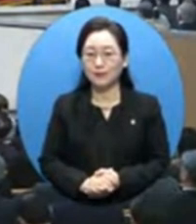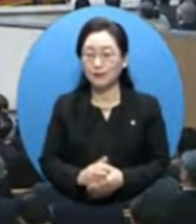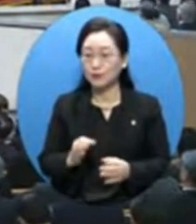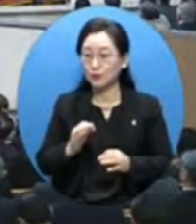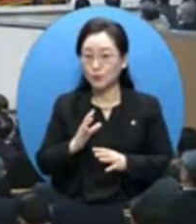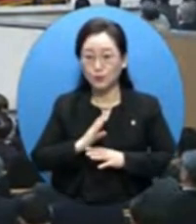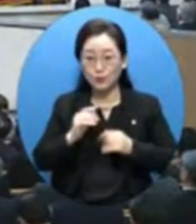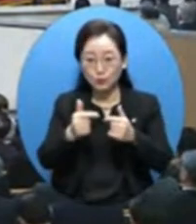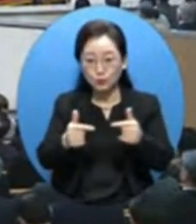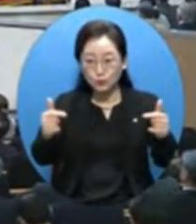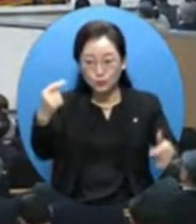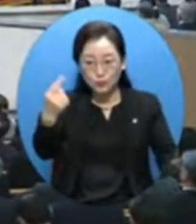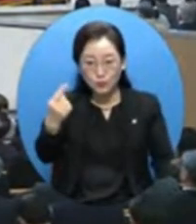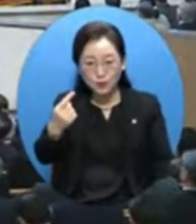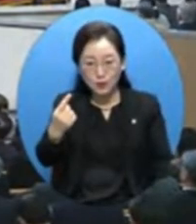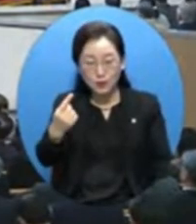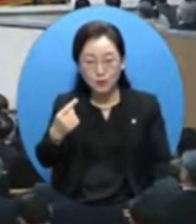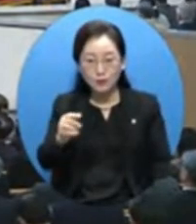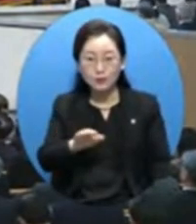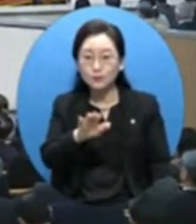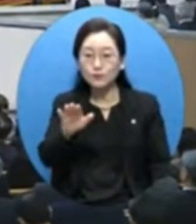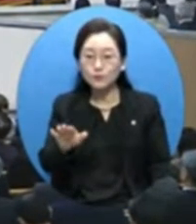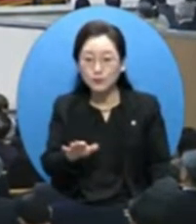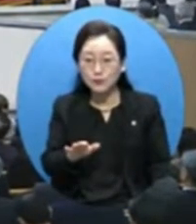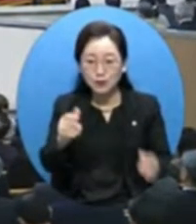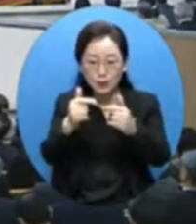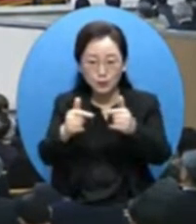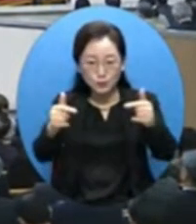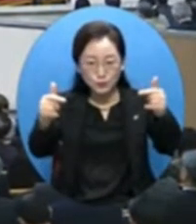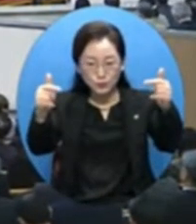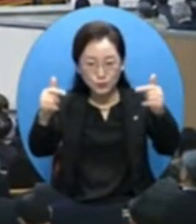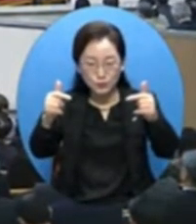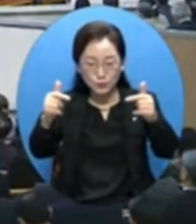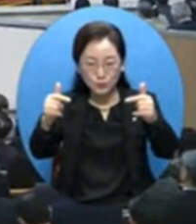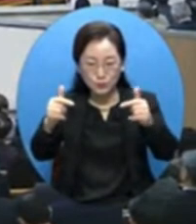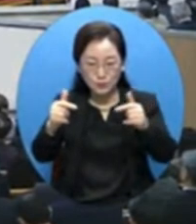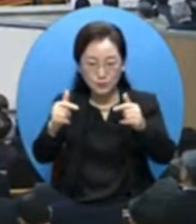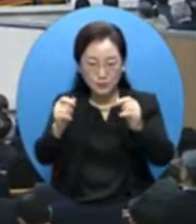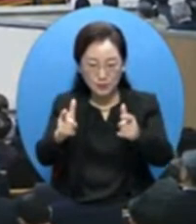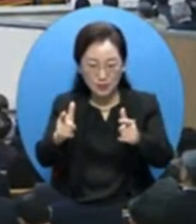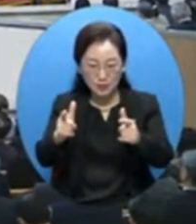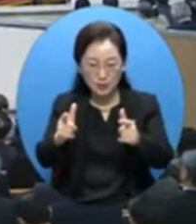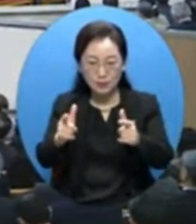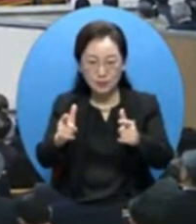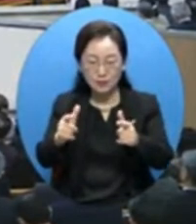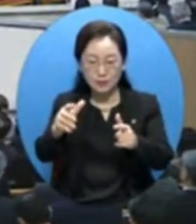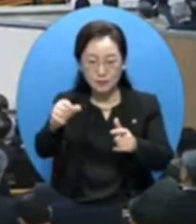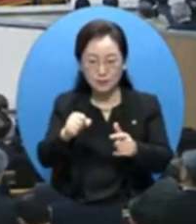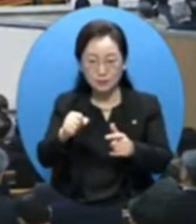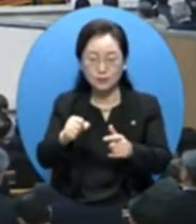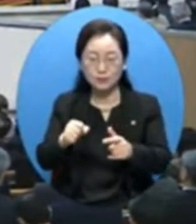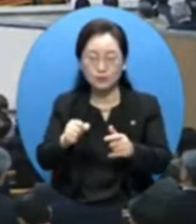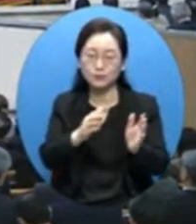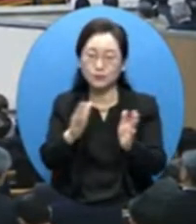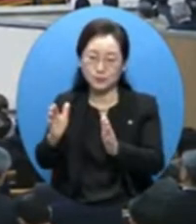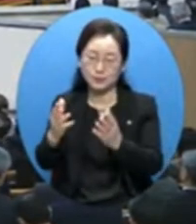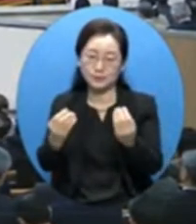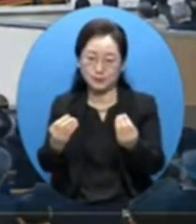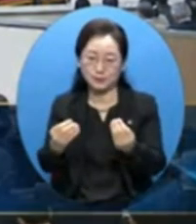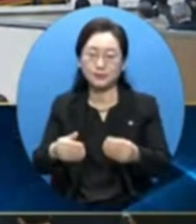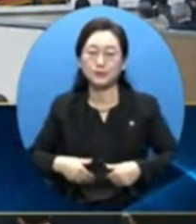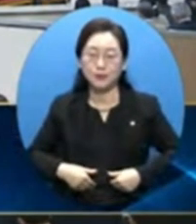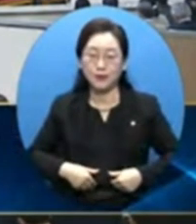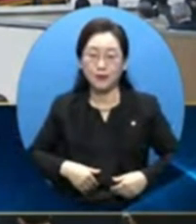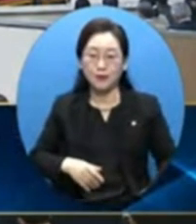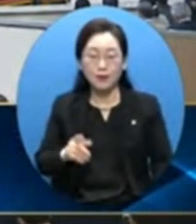놀라운 부흥이 우리에게 다가오기 위해서는 우리가 그 부흥을 잘 맞이할 준비를 해야 되는 것입니다. 어떻게